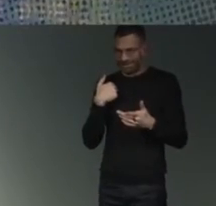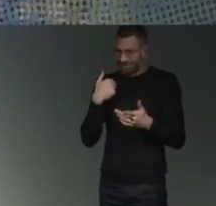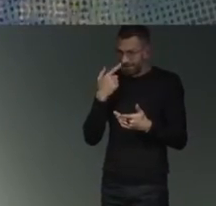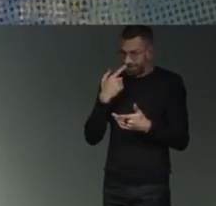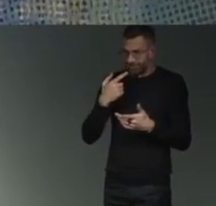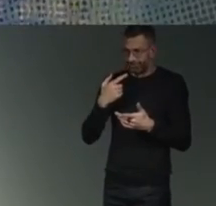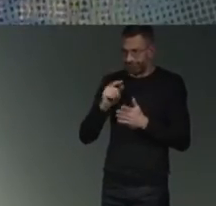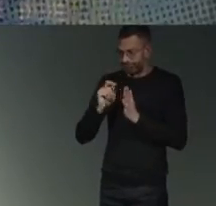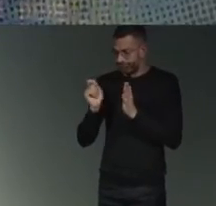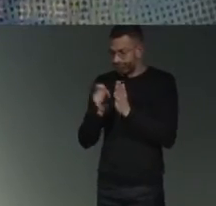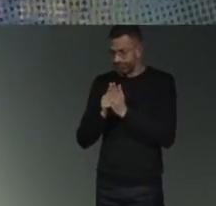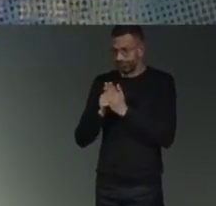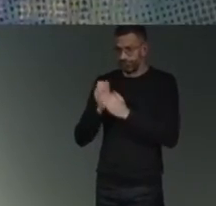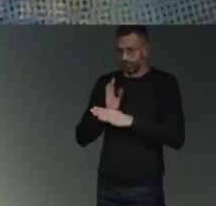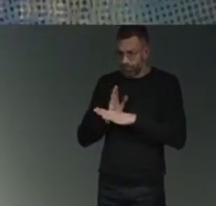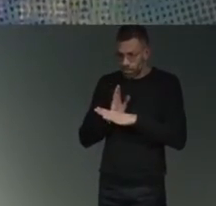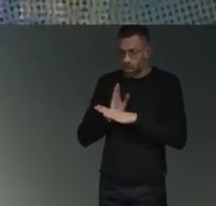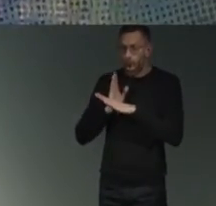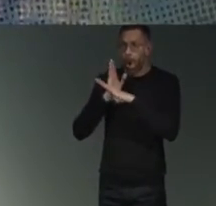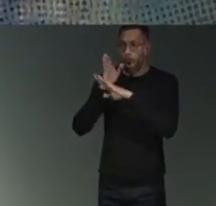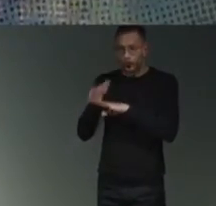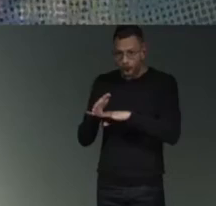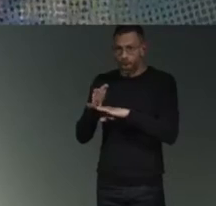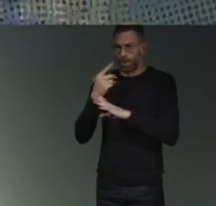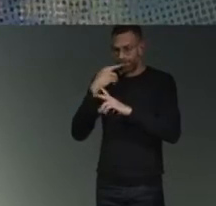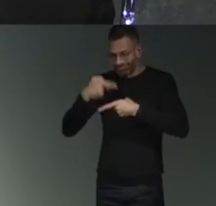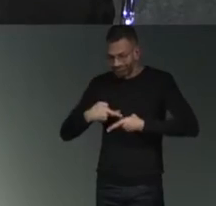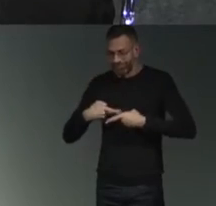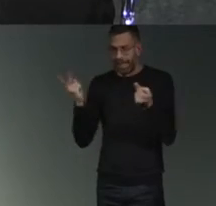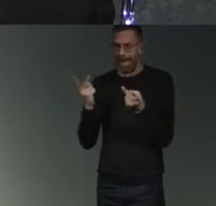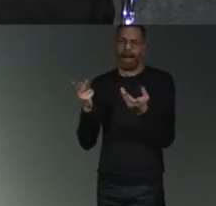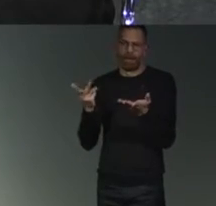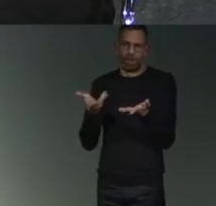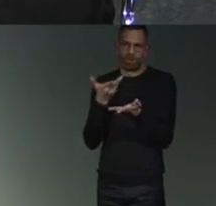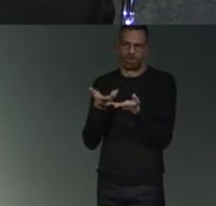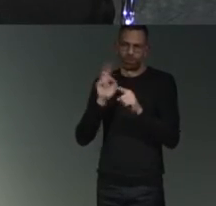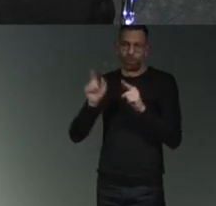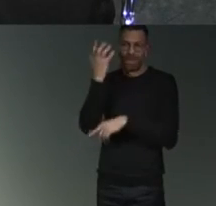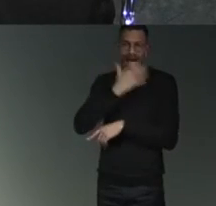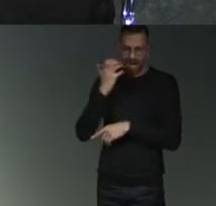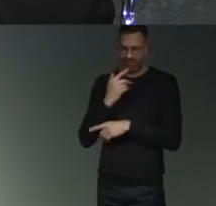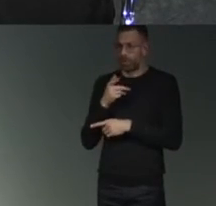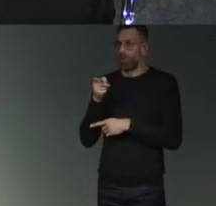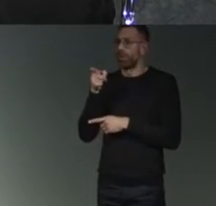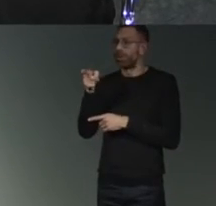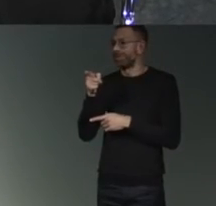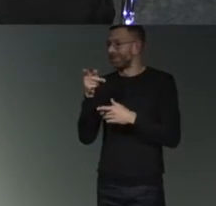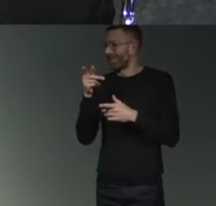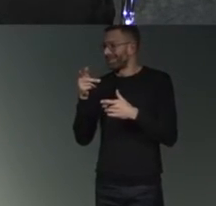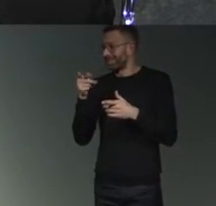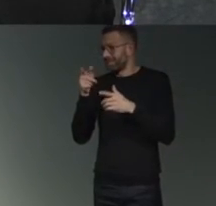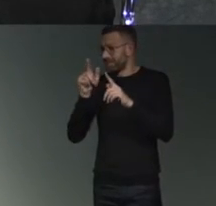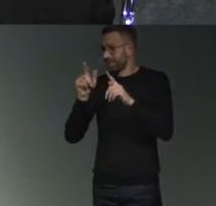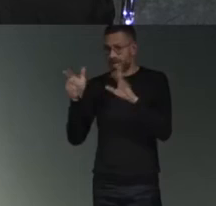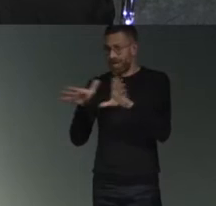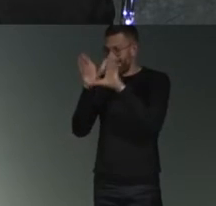ils pénétreront dans leur maison pour leur annoncer qu'il s'est passé un drame, eh bien, tout ce qu'ils apercevaient à travers